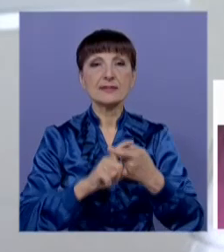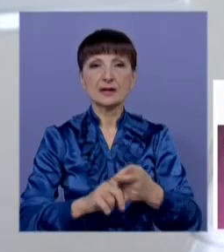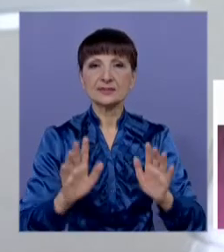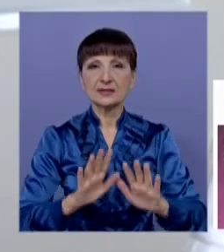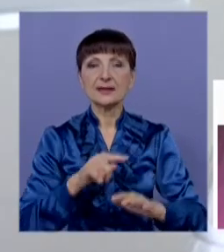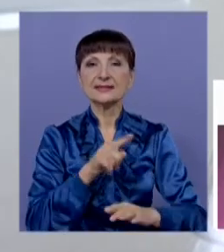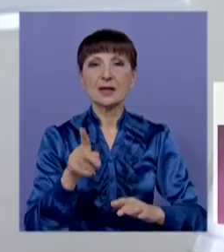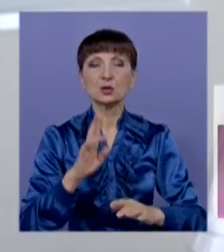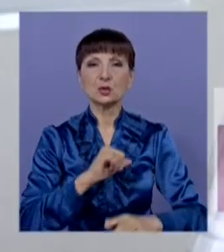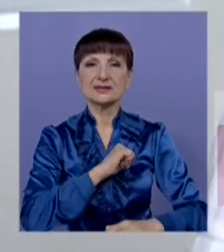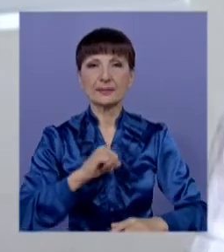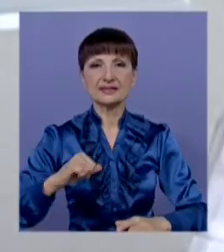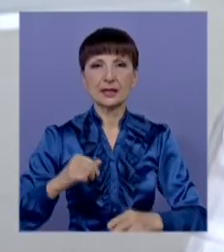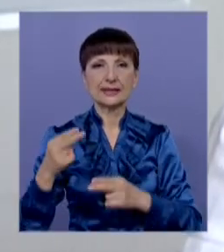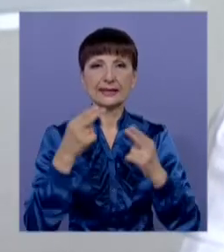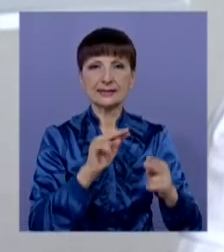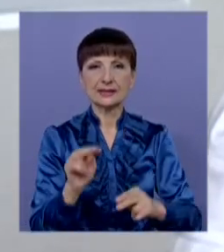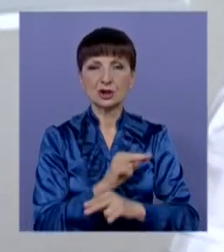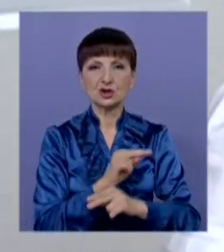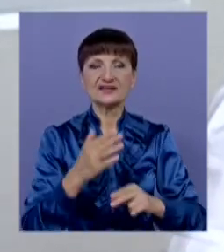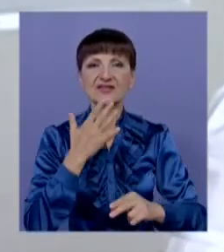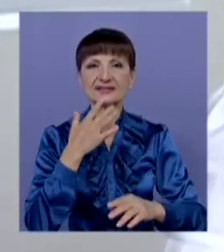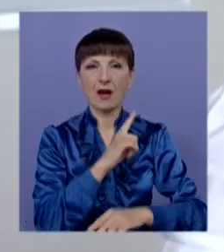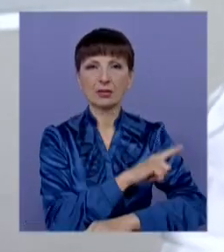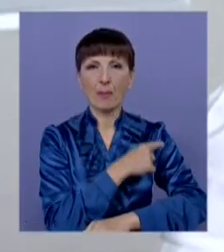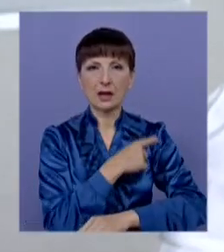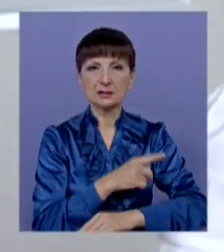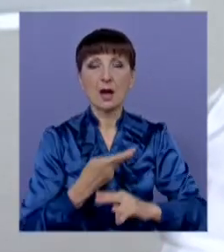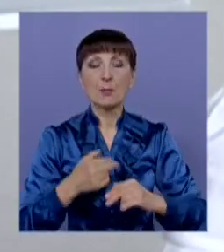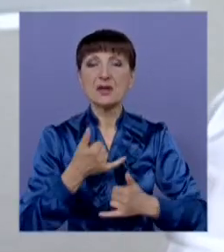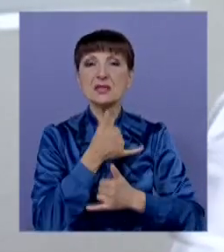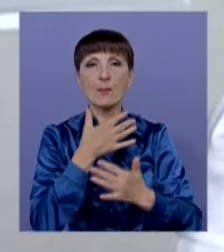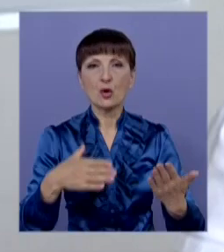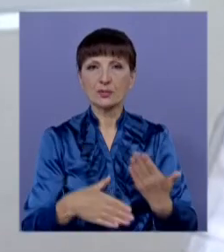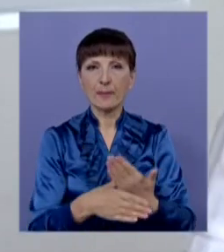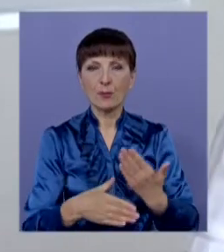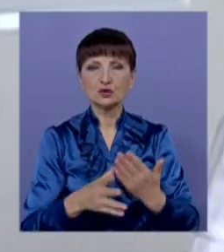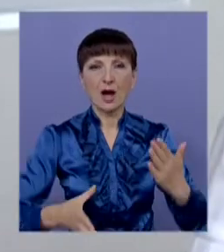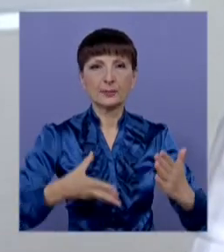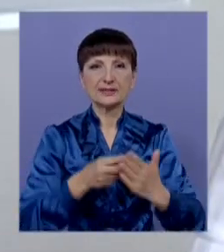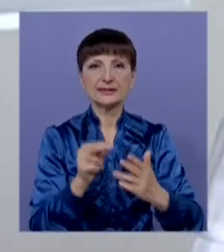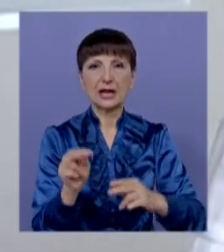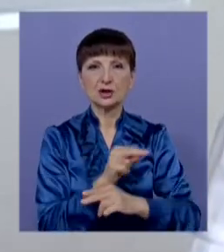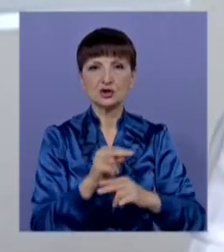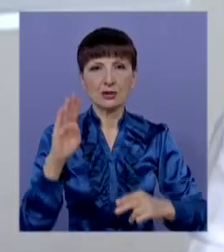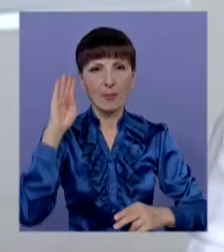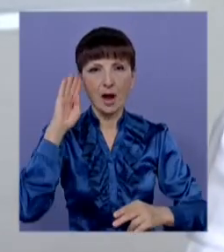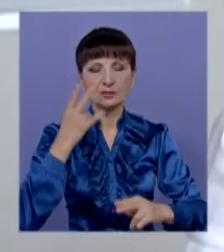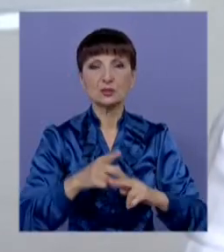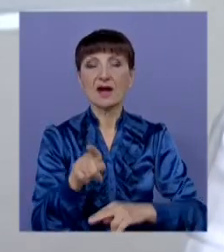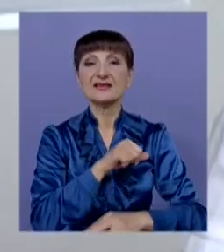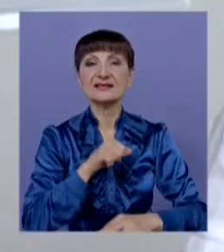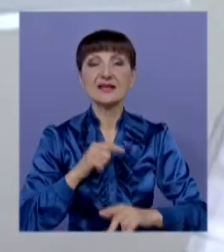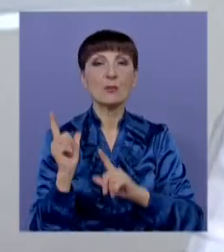распространяются на тех, кто самостоятельно едет лечиться в иностранную клинику. Поэтому мы не можем помочь оплатить лечение мальчика, потому что они